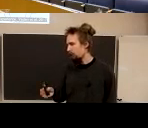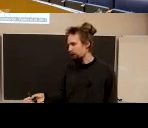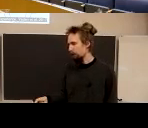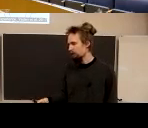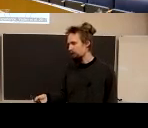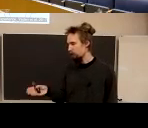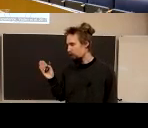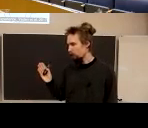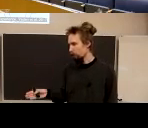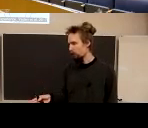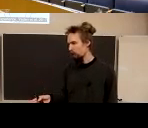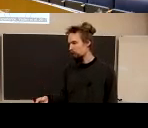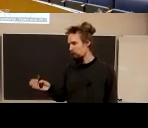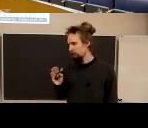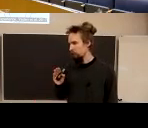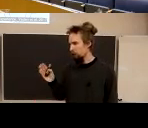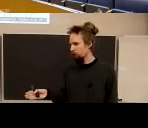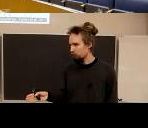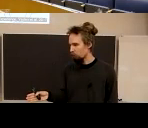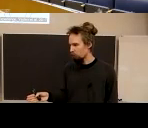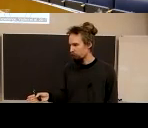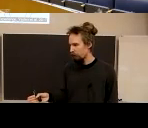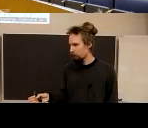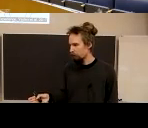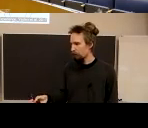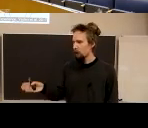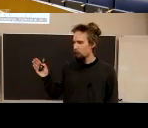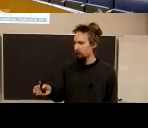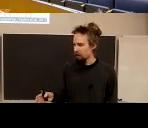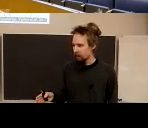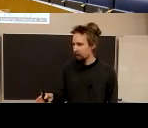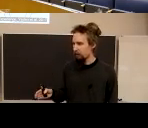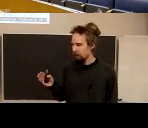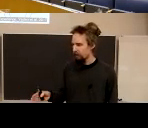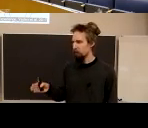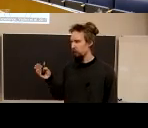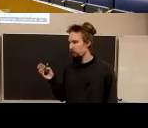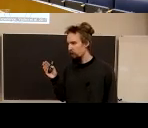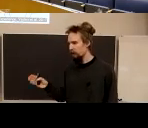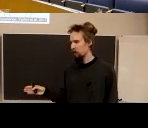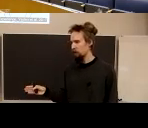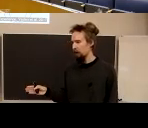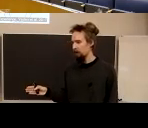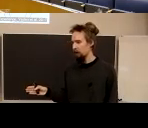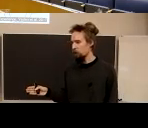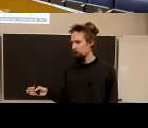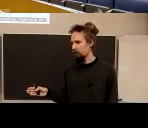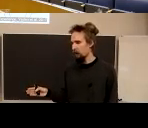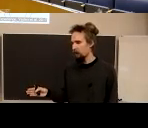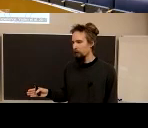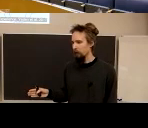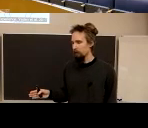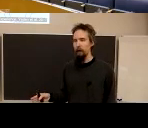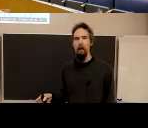kumppanien artikkelista, joka kartoittaa tämmöisiä itsen kokemuksen muutoksia. Mutta sitten sen lisäksi on tämmöisiä pidempiaikaisia